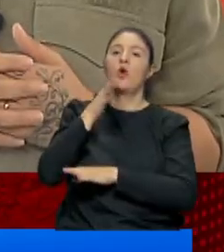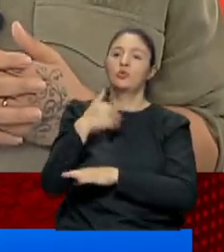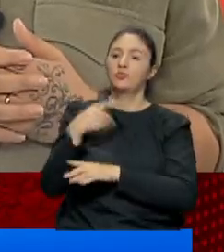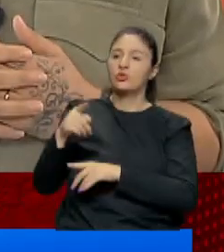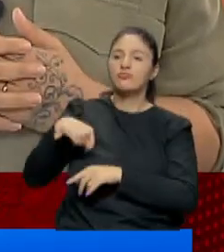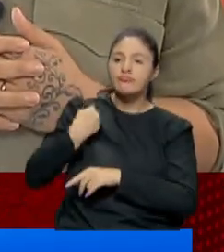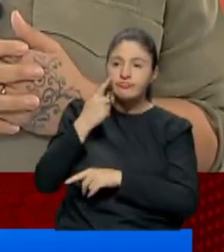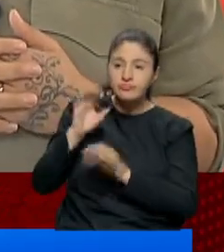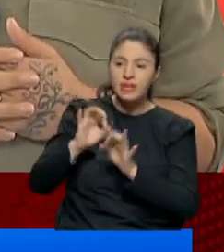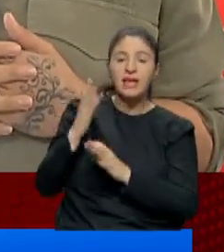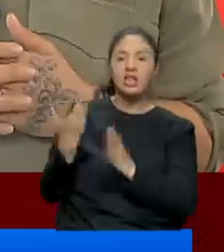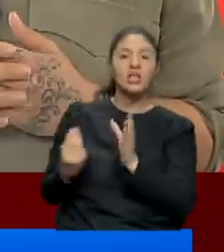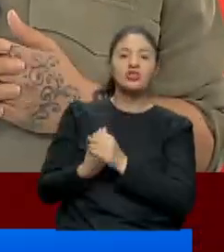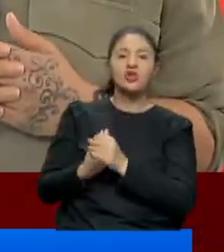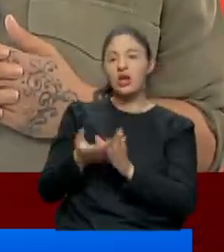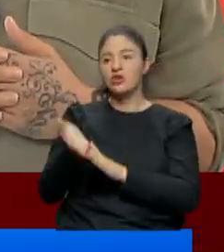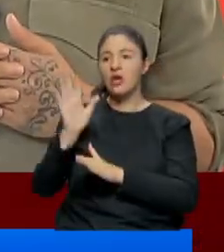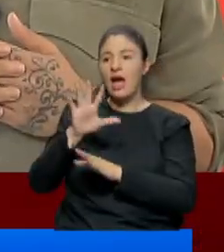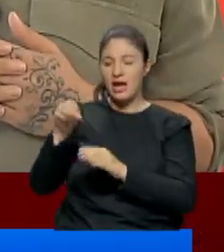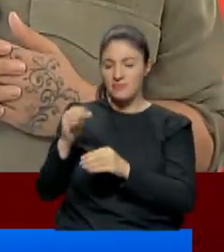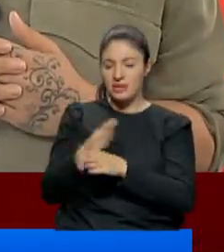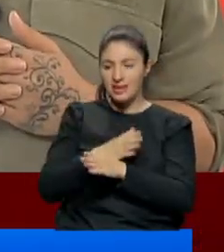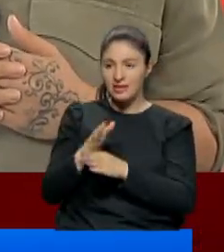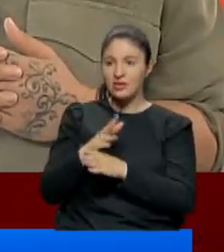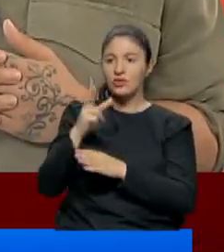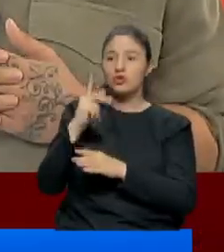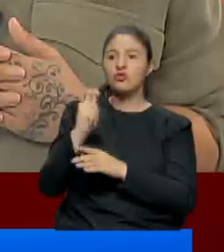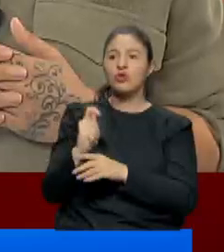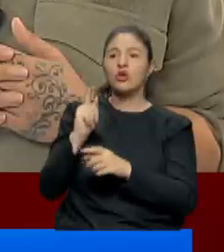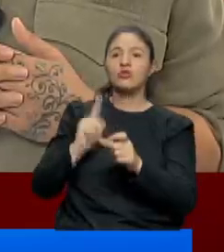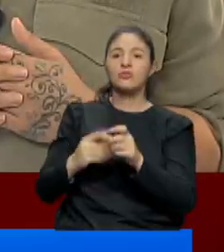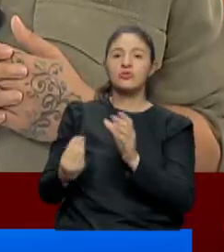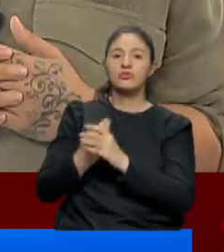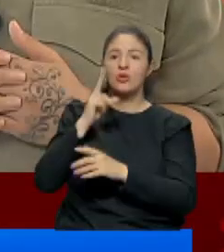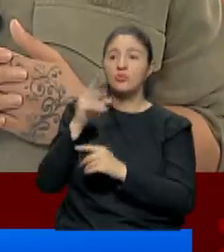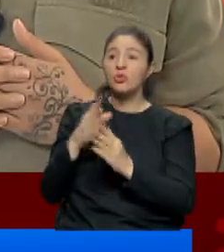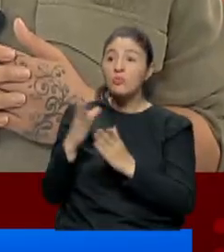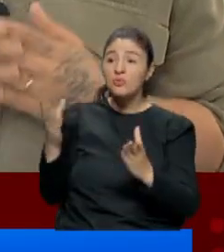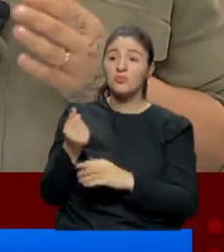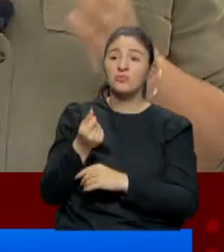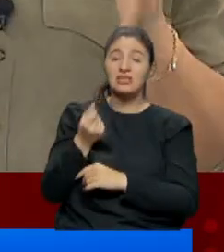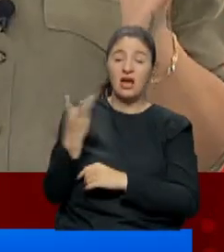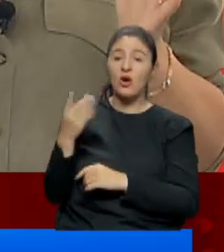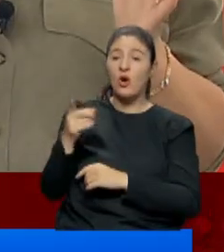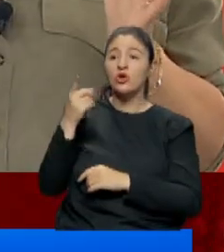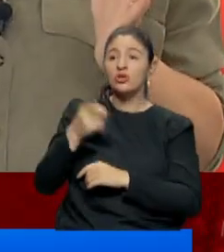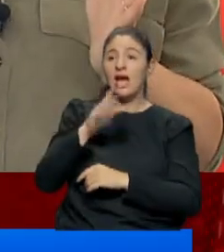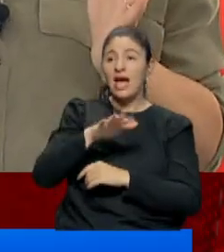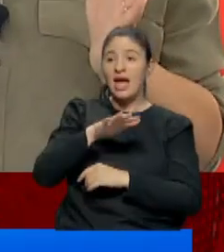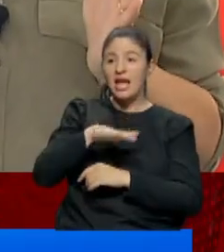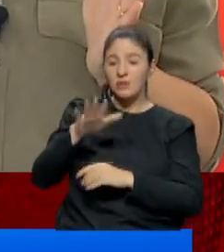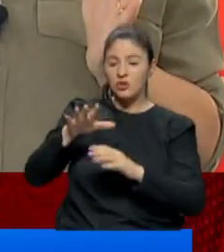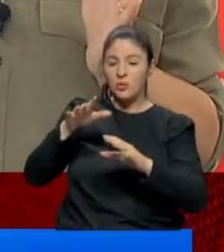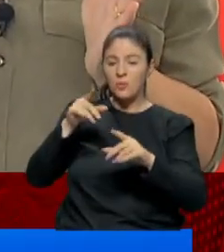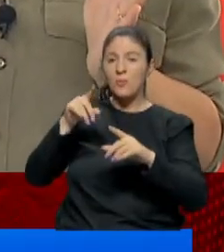bu ölçme ile birlikte bir ki ne çıkıyor her bir pazardan 3 donatıp çıktığını gördük çok büyük bir rakam yani o yüzden 55